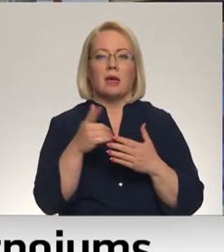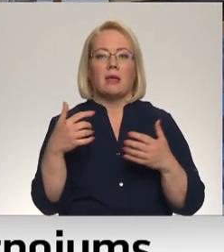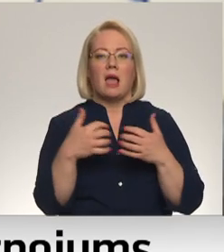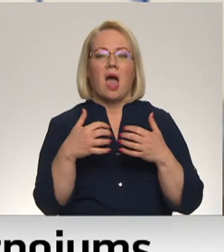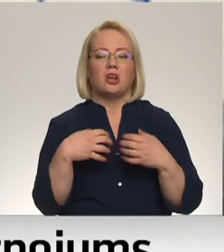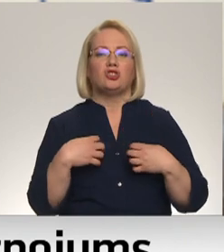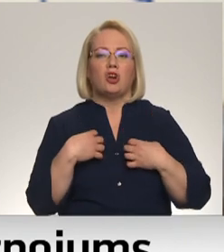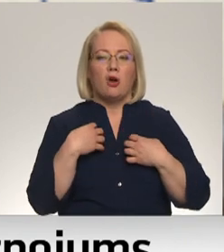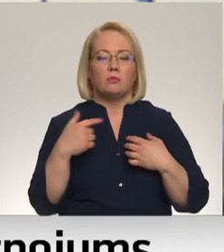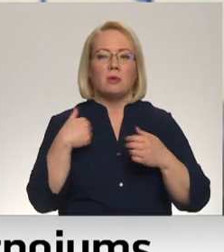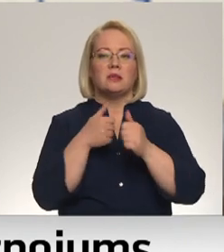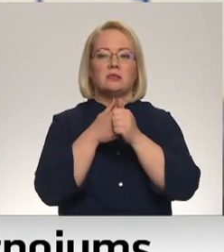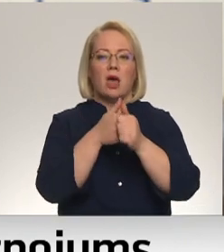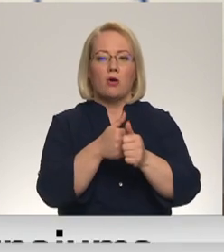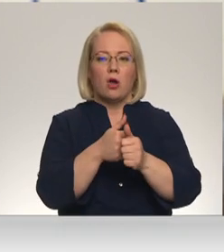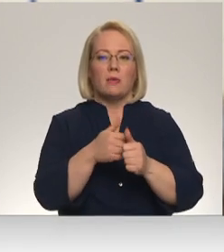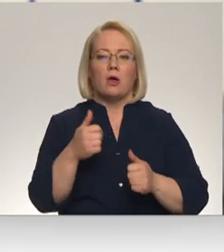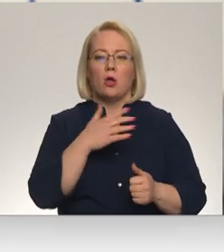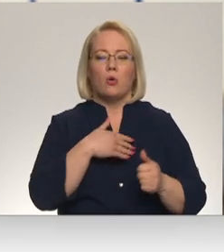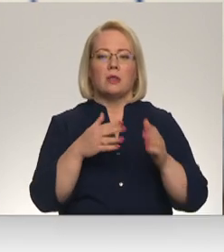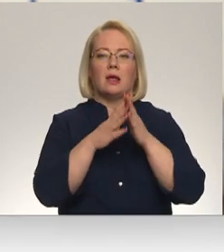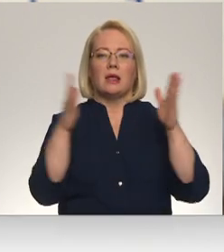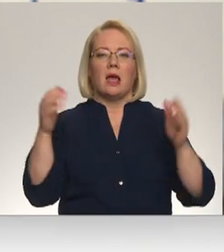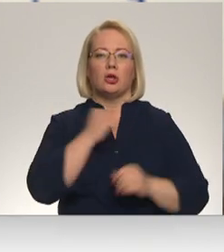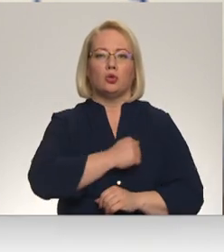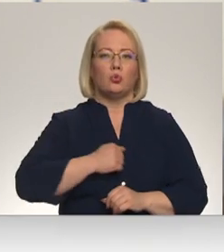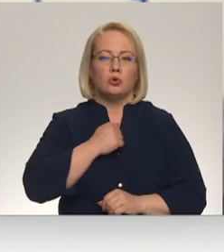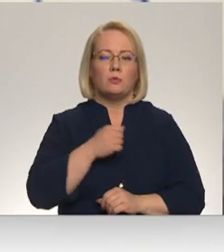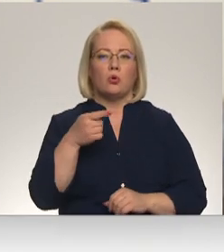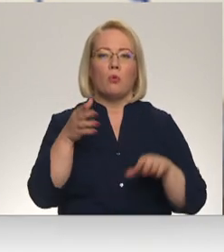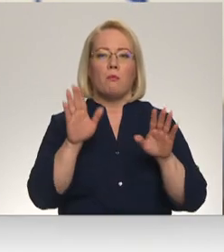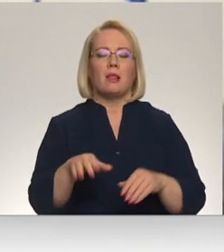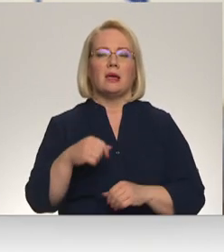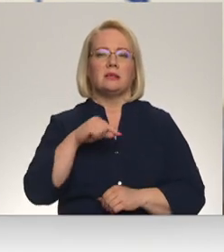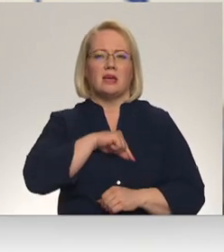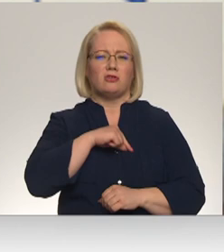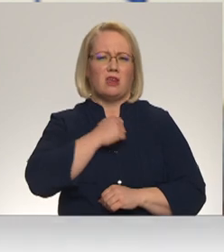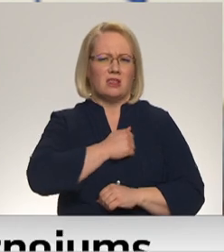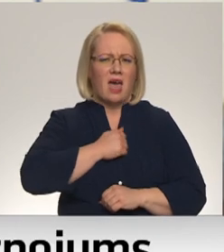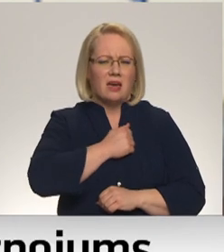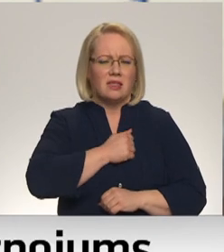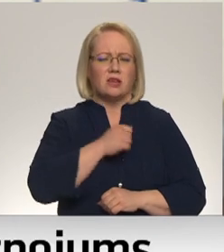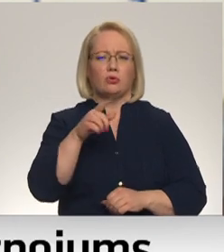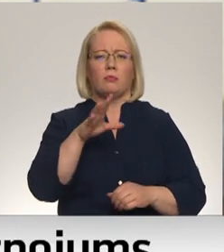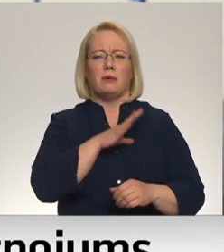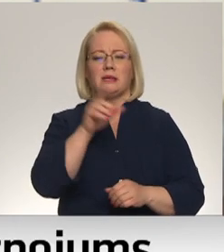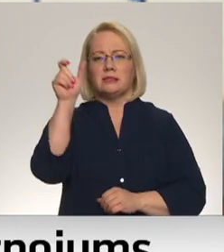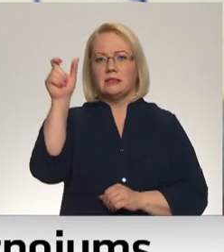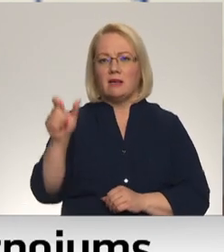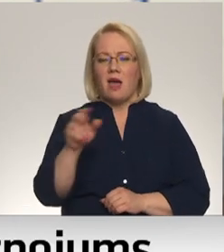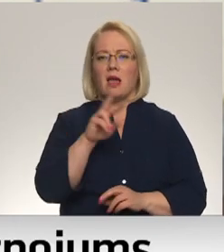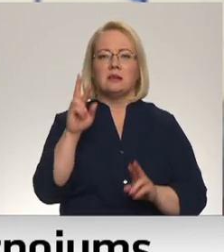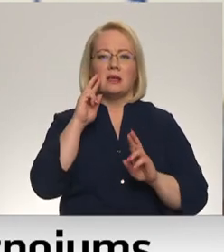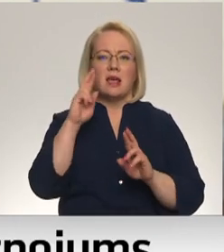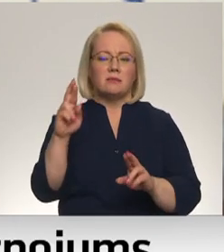sekojam līdz, tevī kāpja ārkārtīgi lielas dusmas, tu paliec pats naidīgs, tu pēkšņi, ja esi bijis cilvēks, kurš